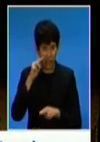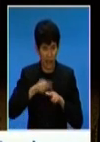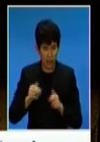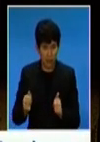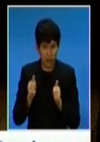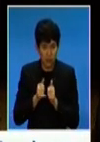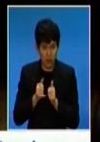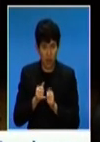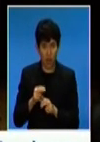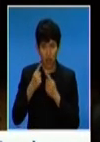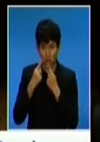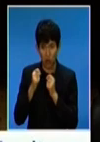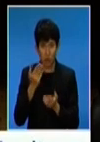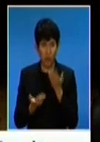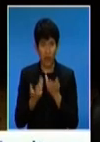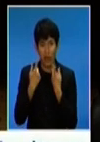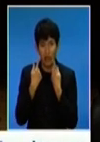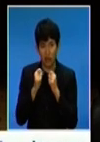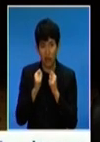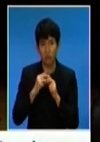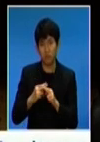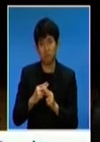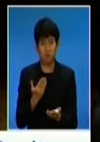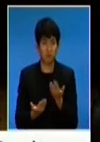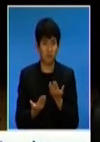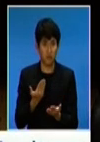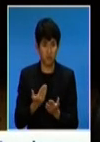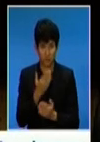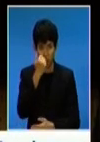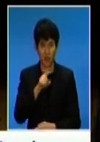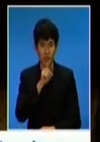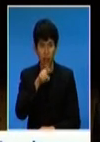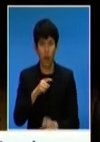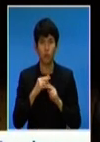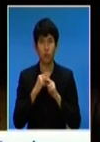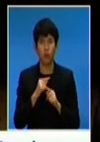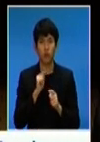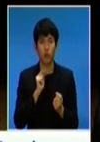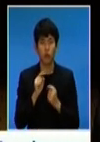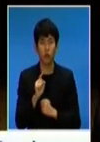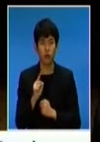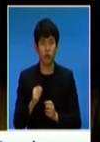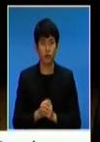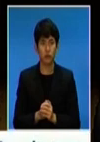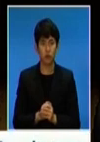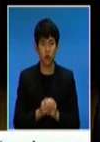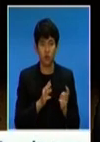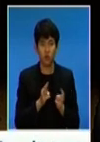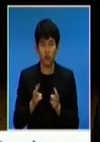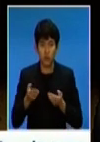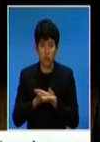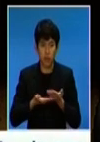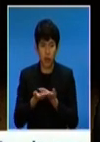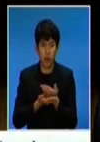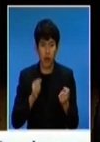หรือไปตอบกันที่บ้านก็ได้ท่านถามเรื่องวิธีพิจารณา